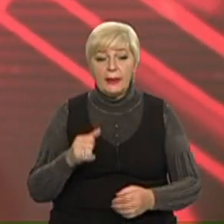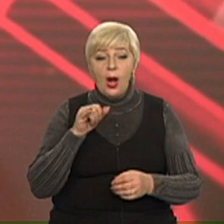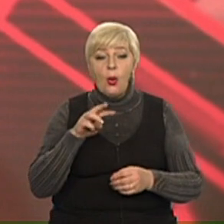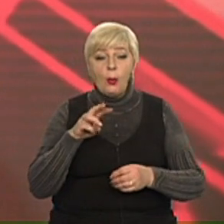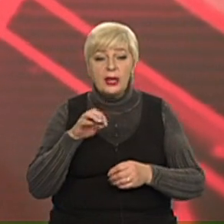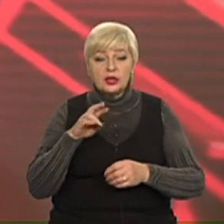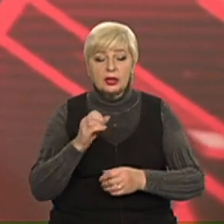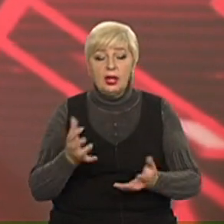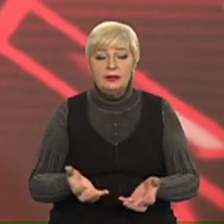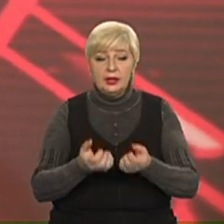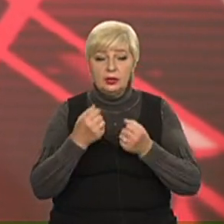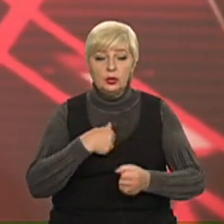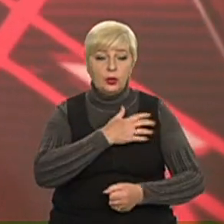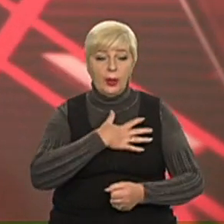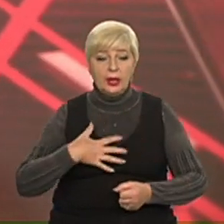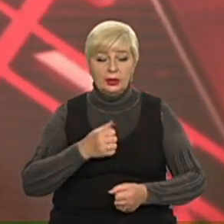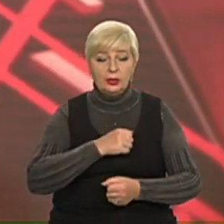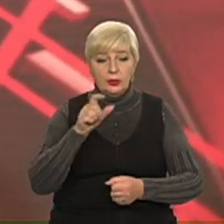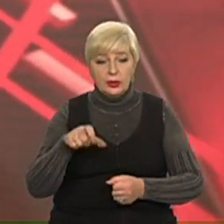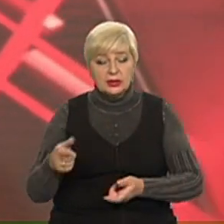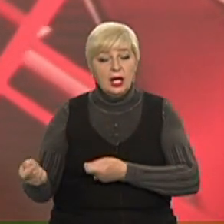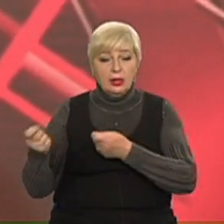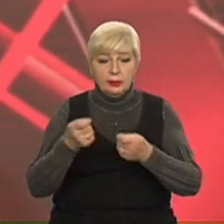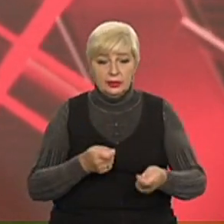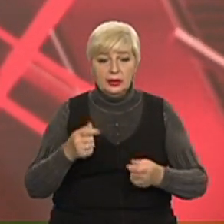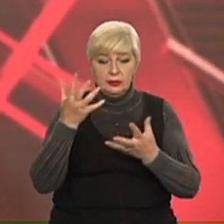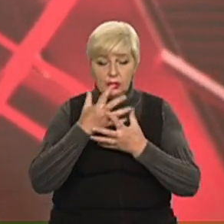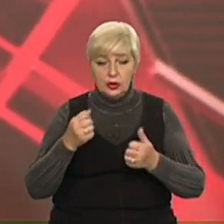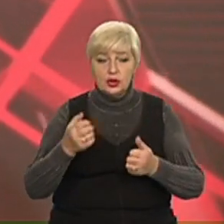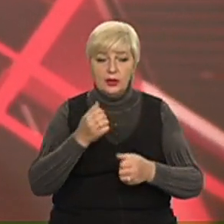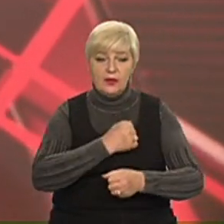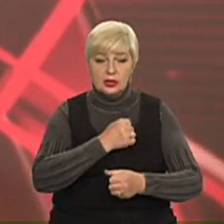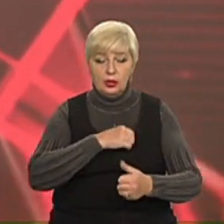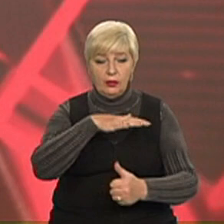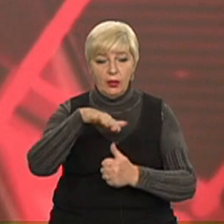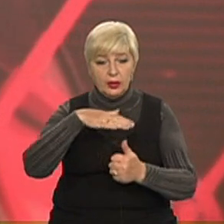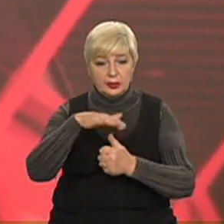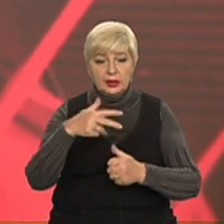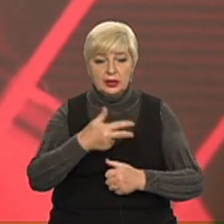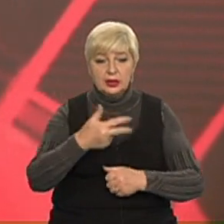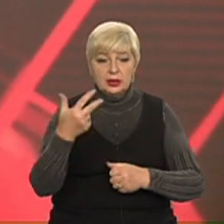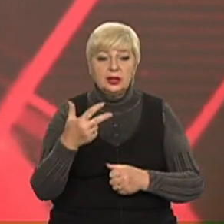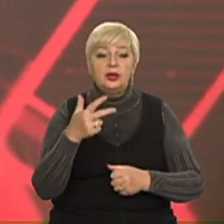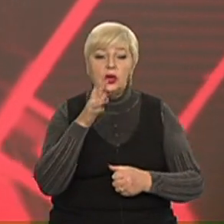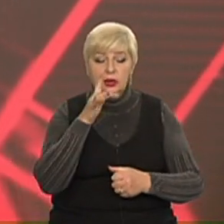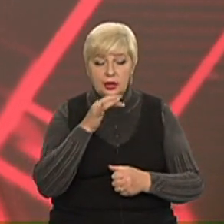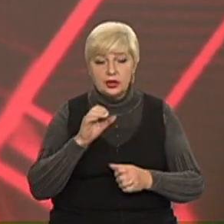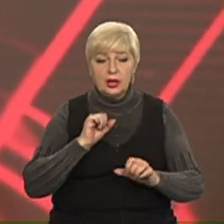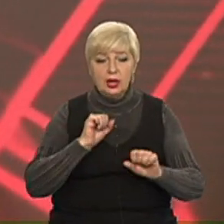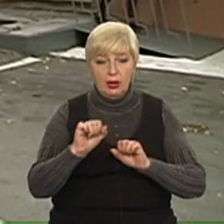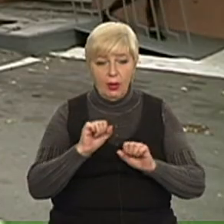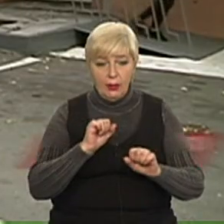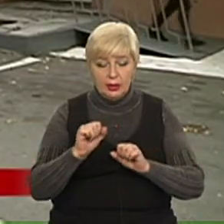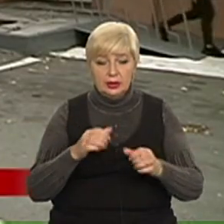У Мечникова рятують пораненого бійця. Його доставили вночі військовим гелікоптером з Маріуполя. 33-річний Ростислав, командир